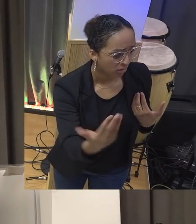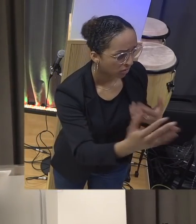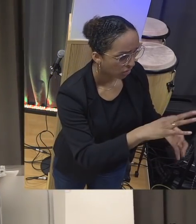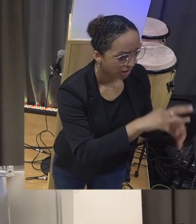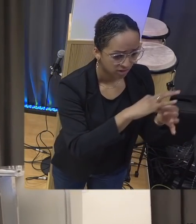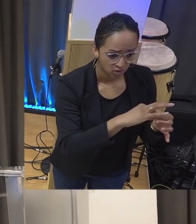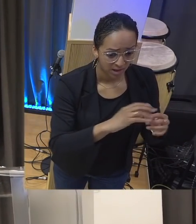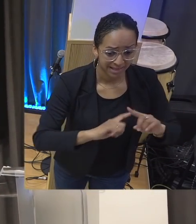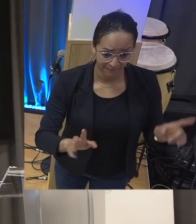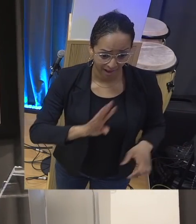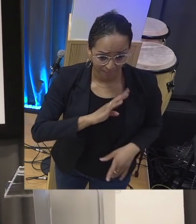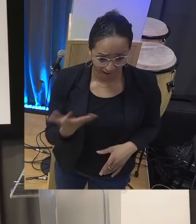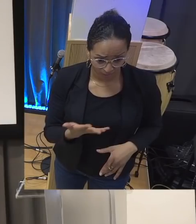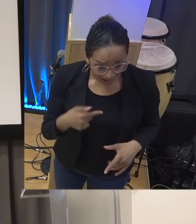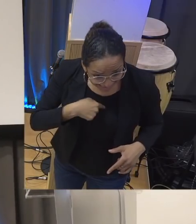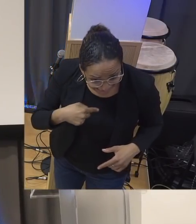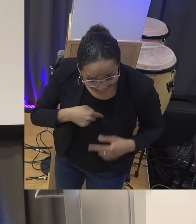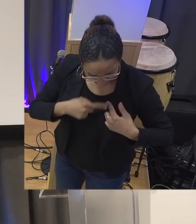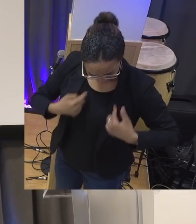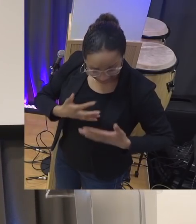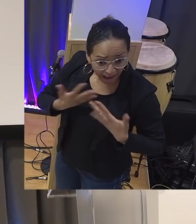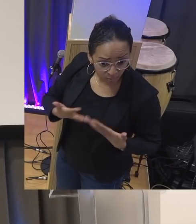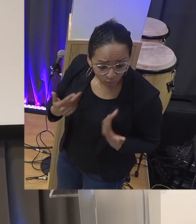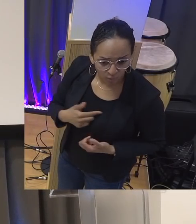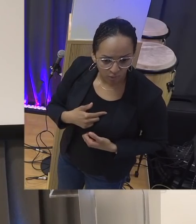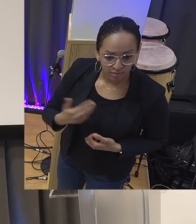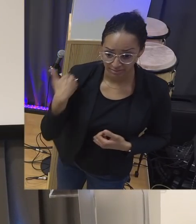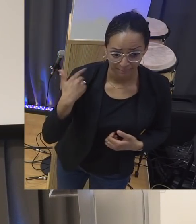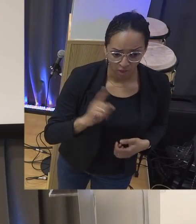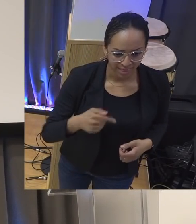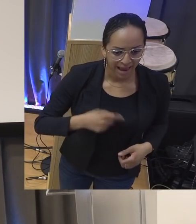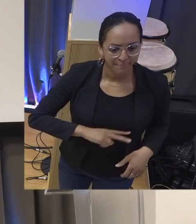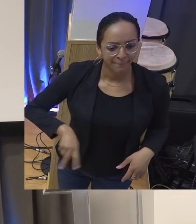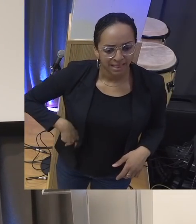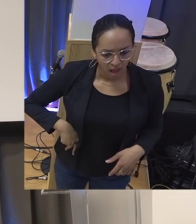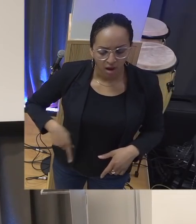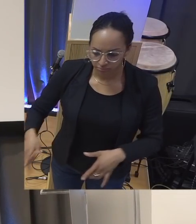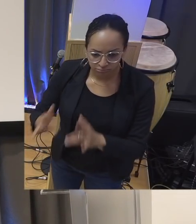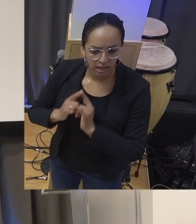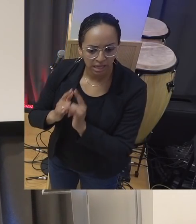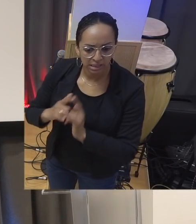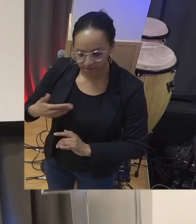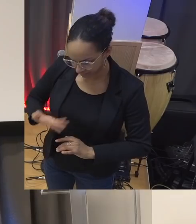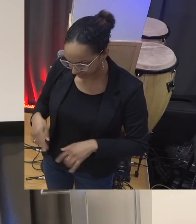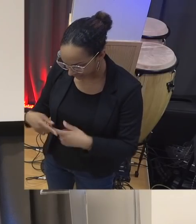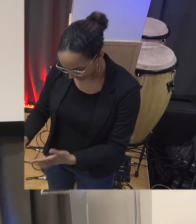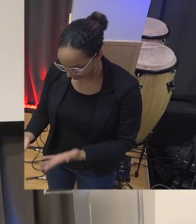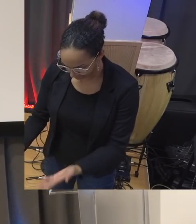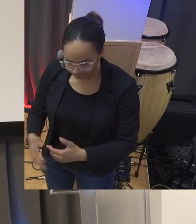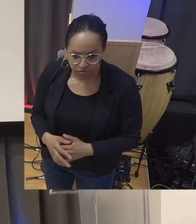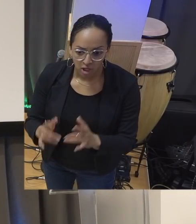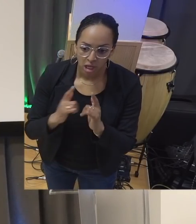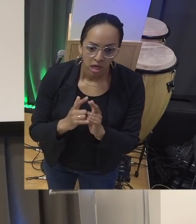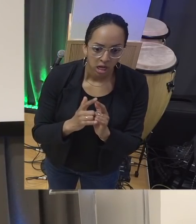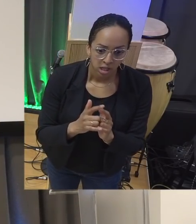religions. J'étais dans un quartier chaud à Perpignan, et dernièrement, j'étais à Autun avec l'église Assemblée de Dieu, vous savez. Donc c'est une église,